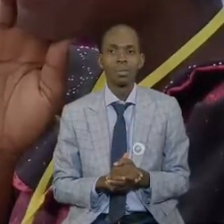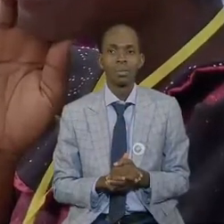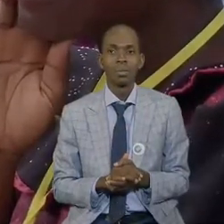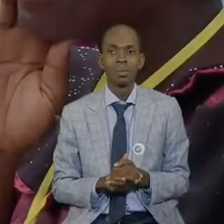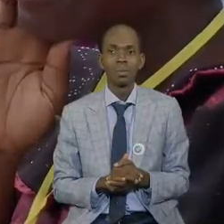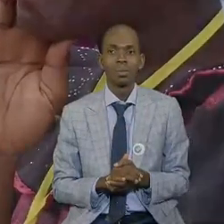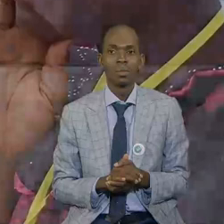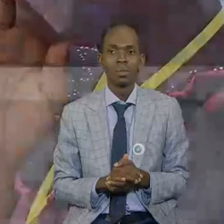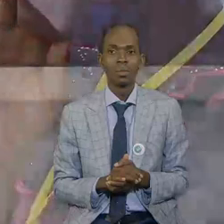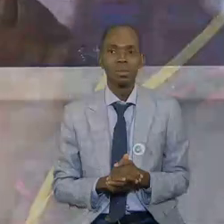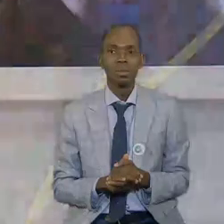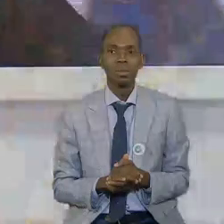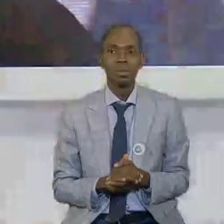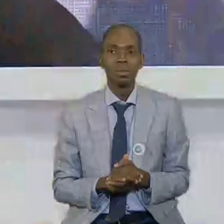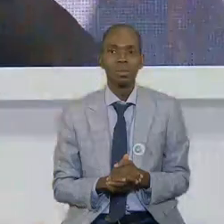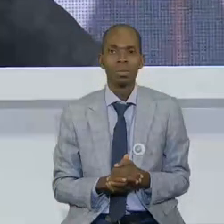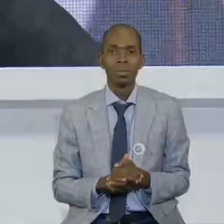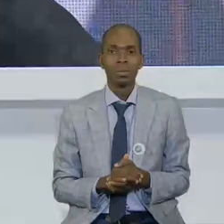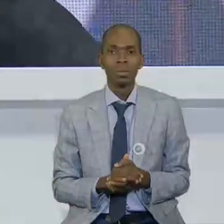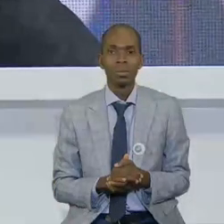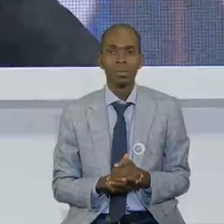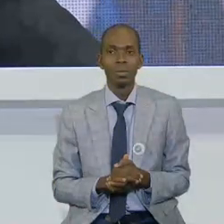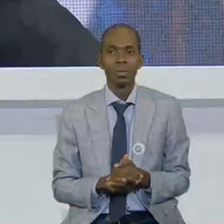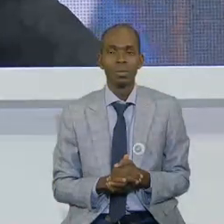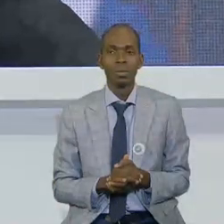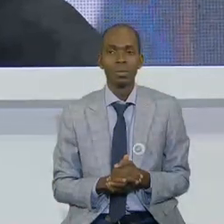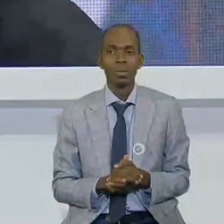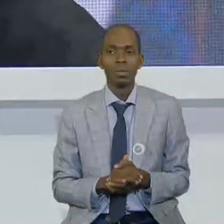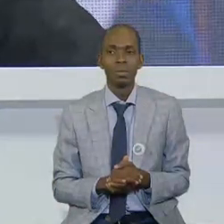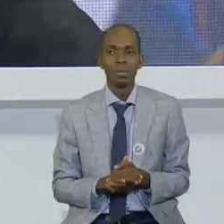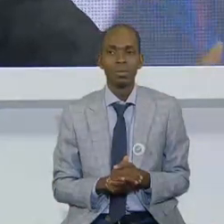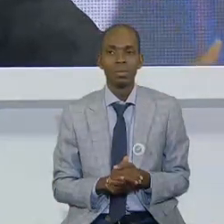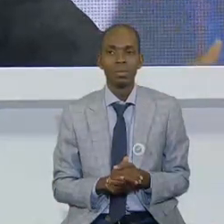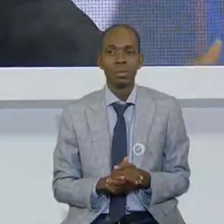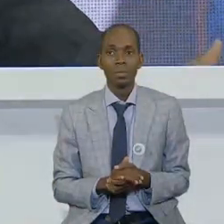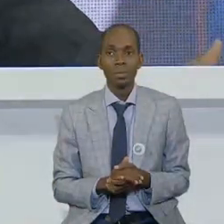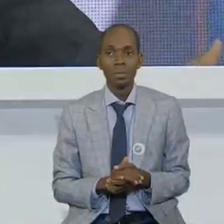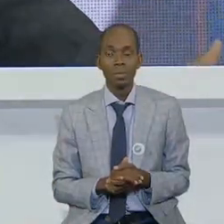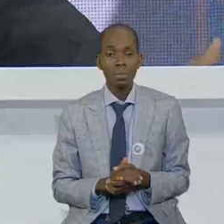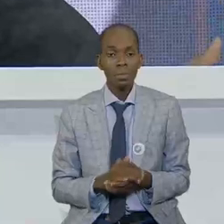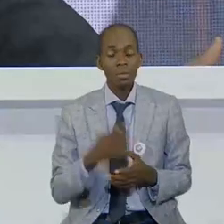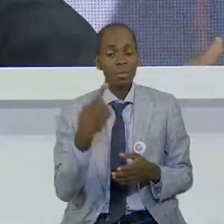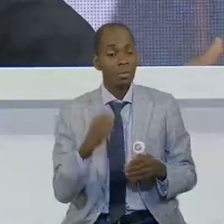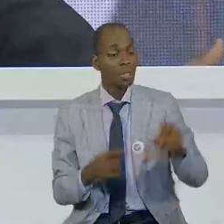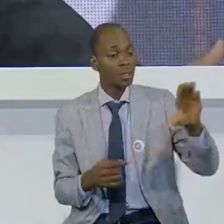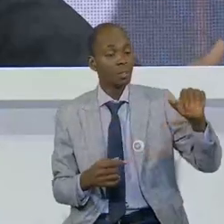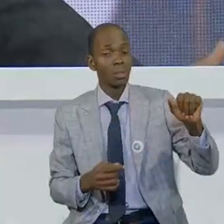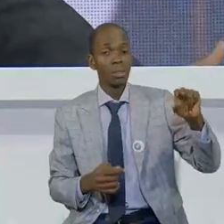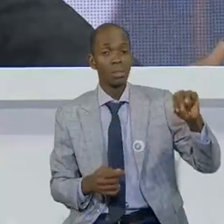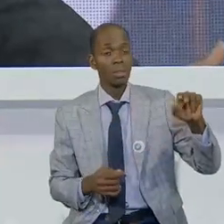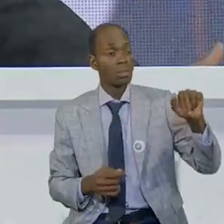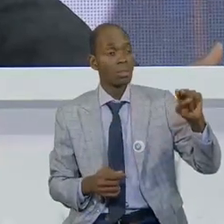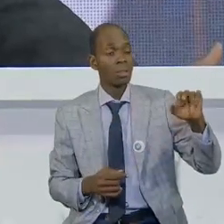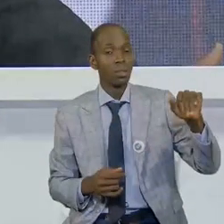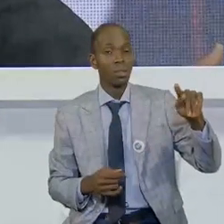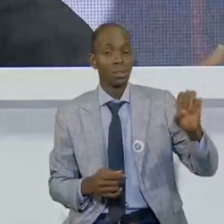oreilles, et ils sont agités, ils sont confus, et moi je pense qu'ils vont me dévorer. Non, les ennemis ont aussi des problèmes. Les